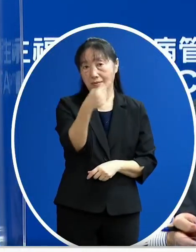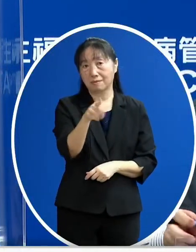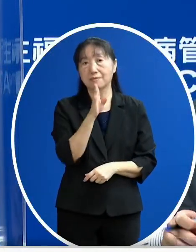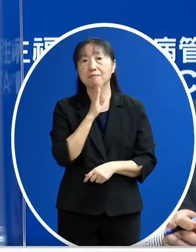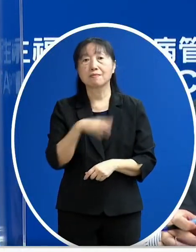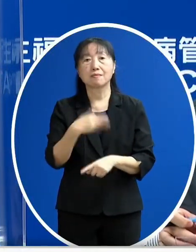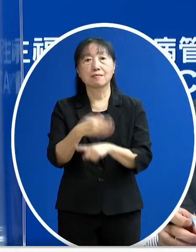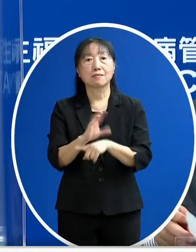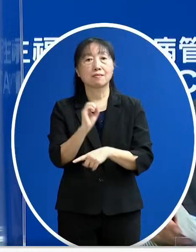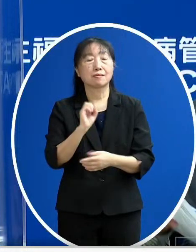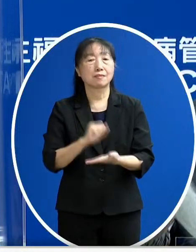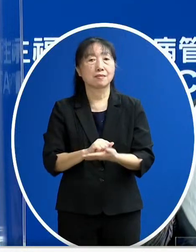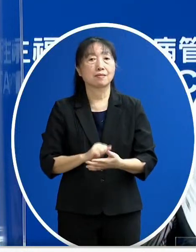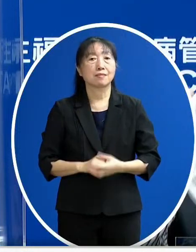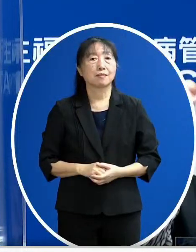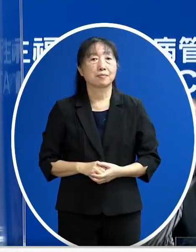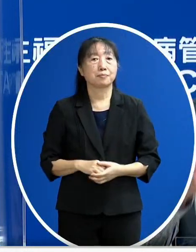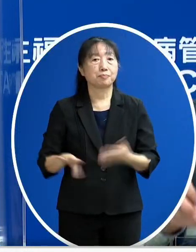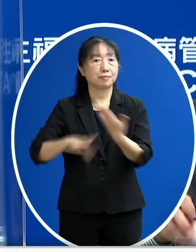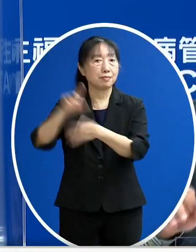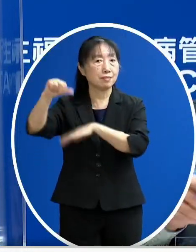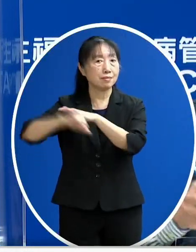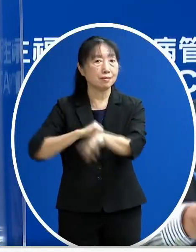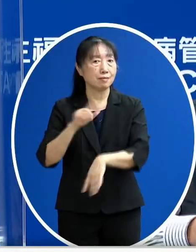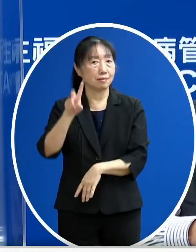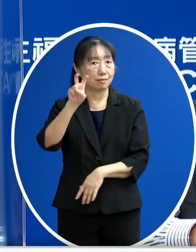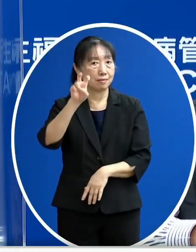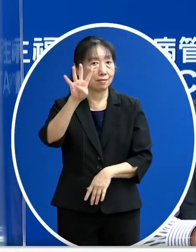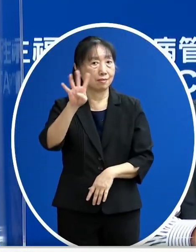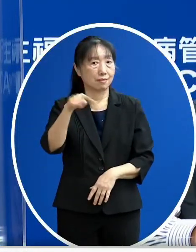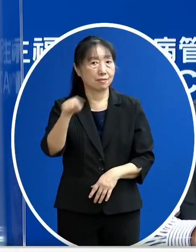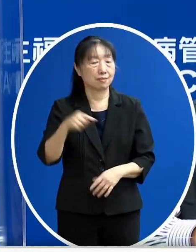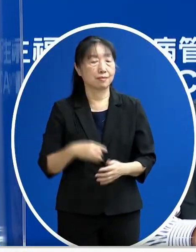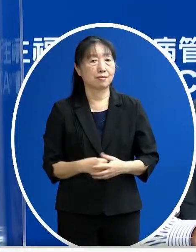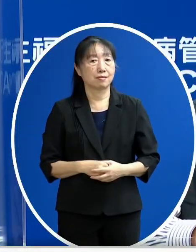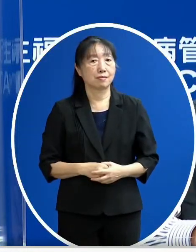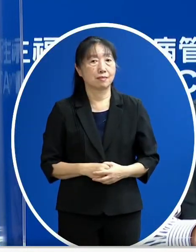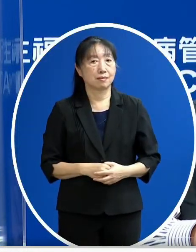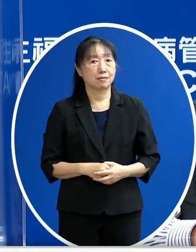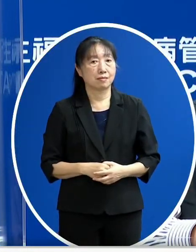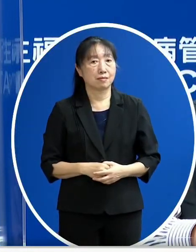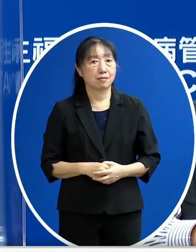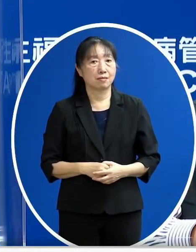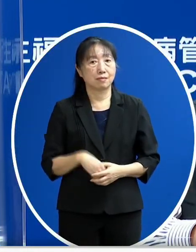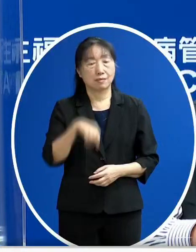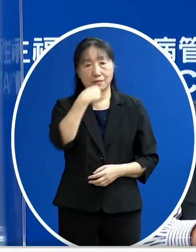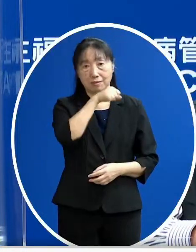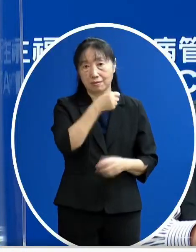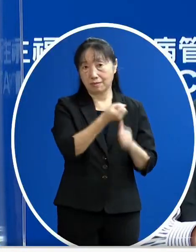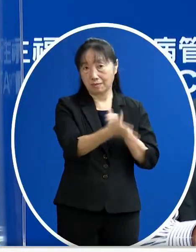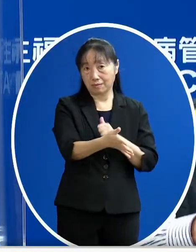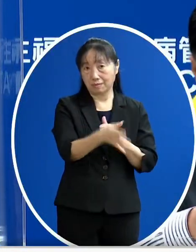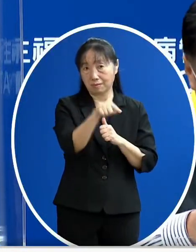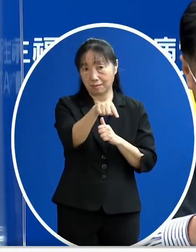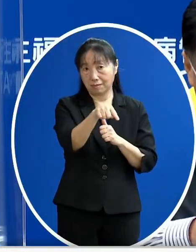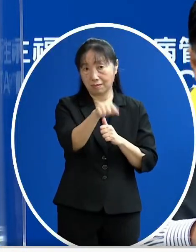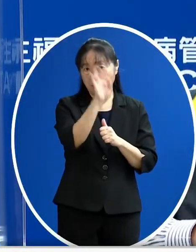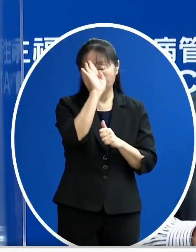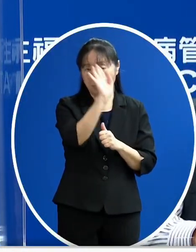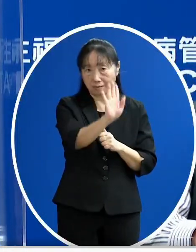那没有死亡的个案，那境外移入24例哈。那在本土的个案里面